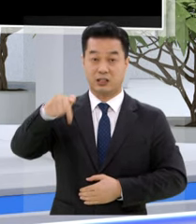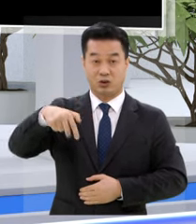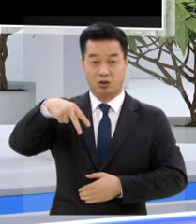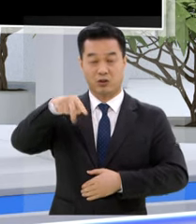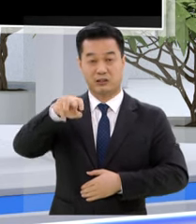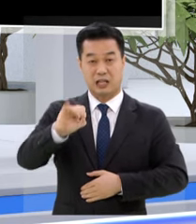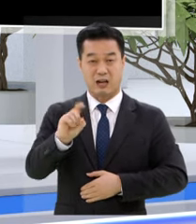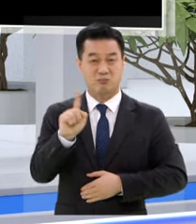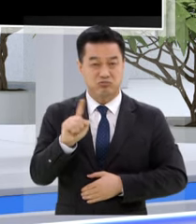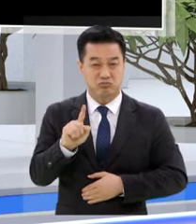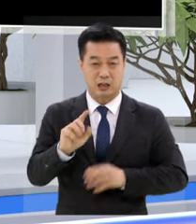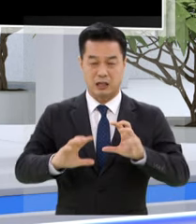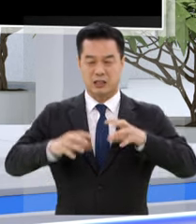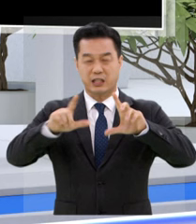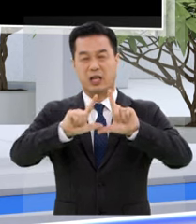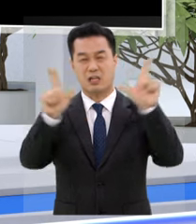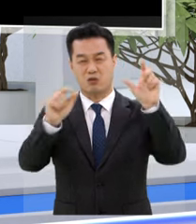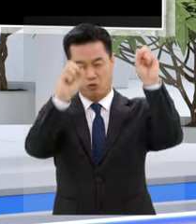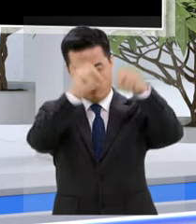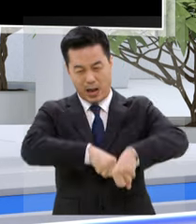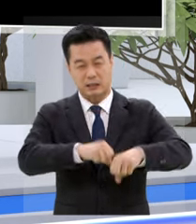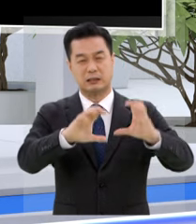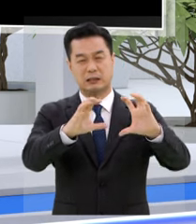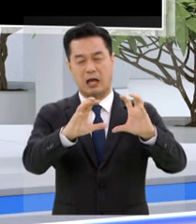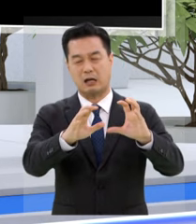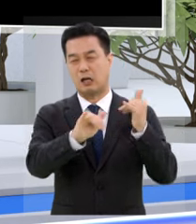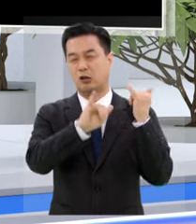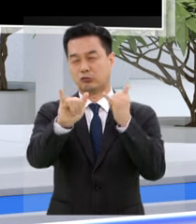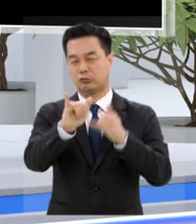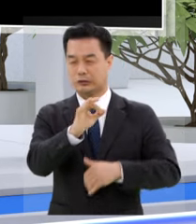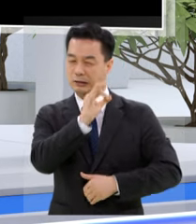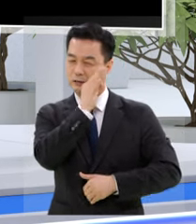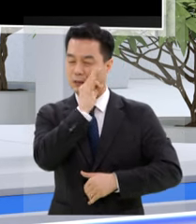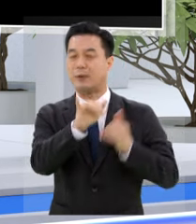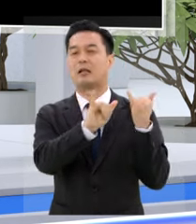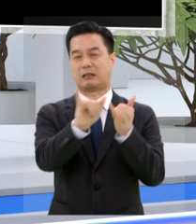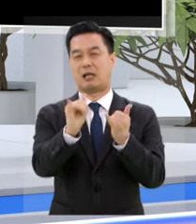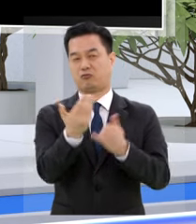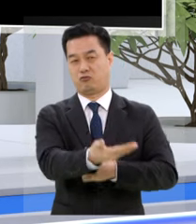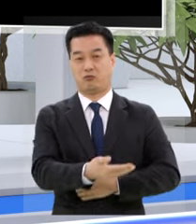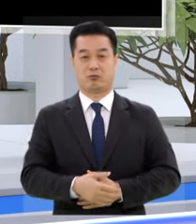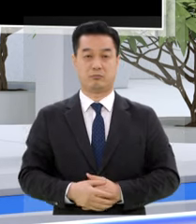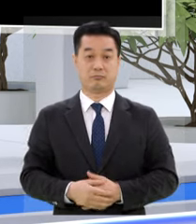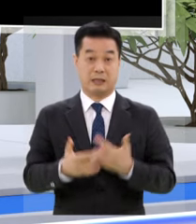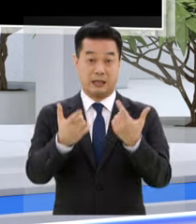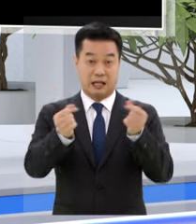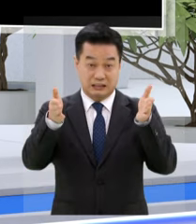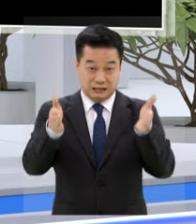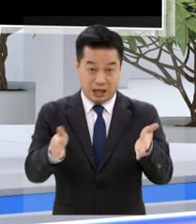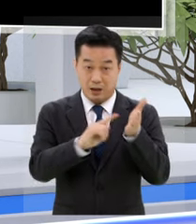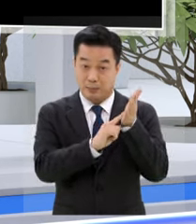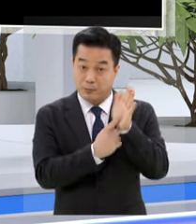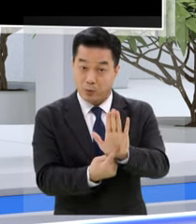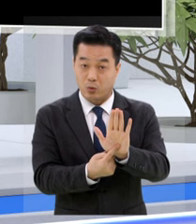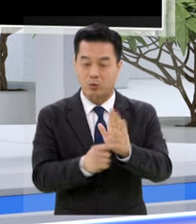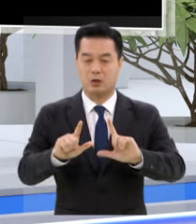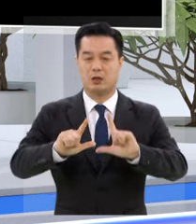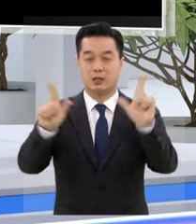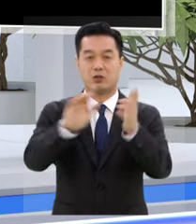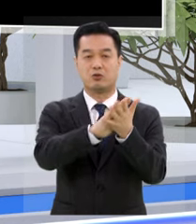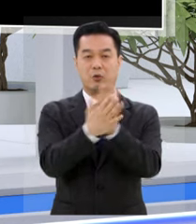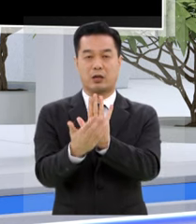대한민국이었다 나라에 주는 불명의 상입니다 같은시기 발표된 기후변화 대응